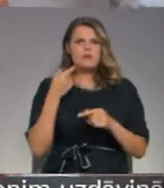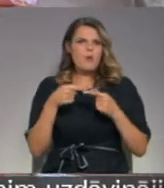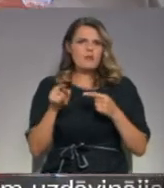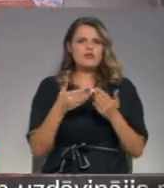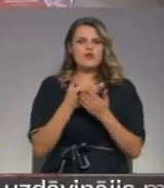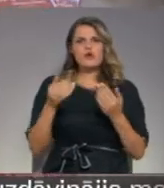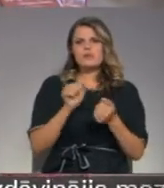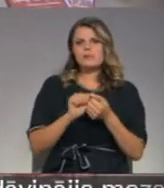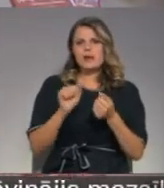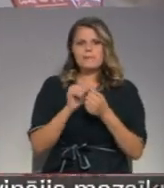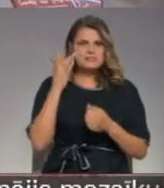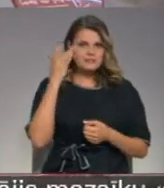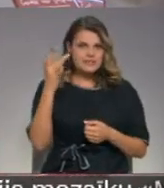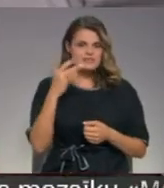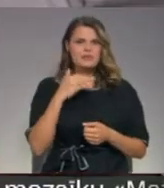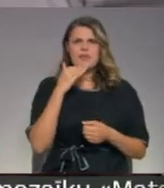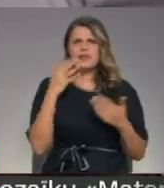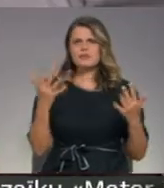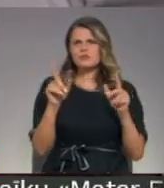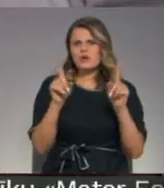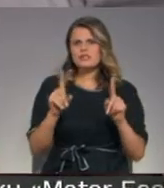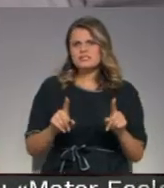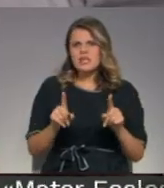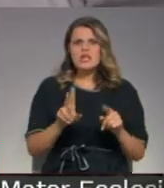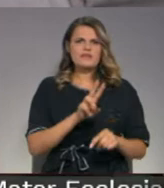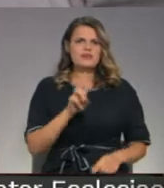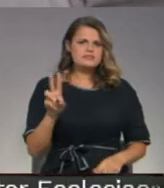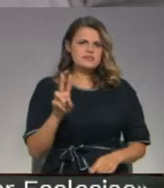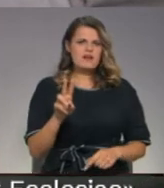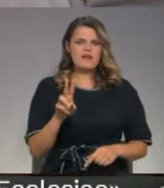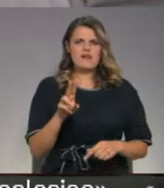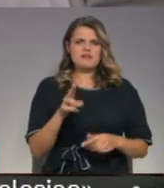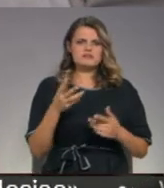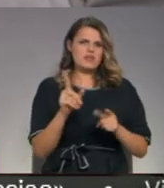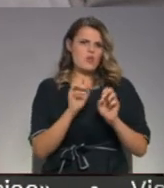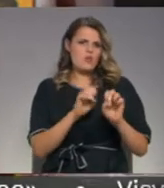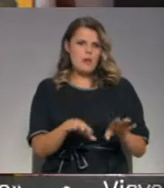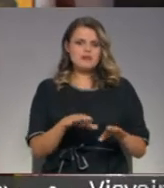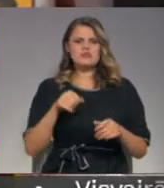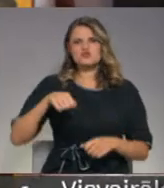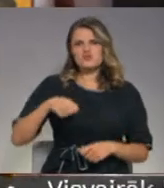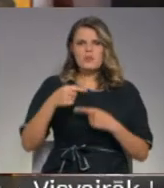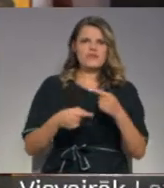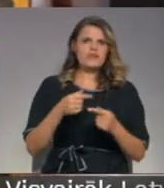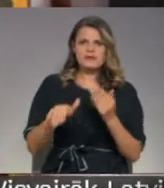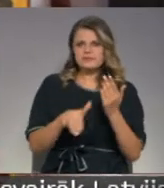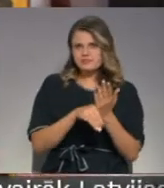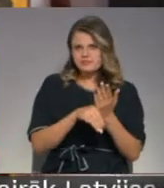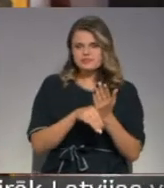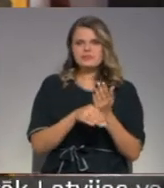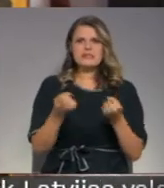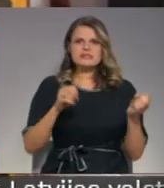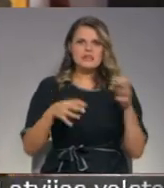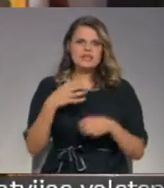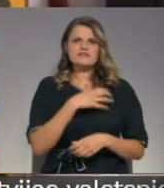kādiem ekoloģijas principiem, jo negribējās kaut kādas lietas, kas tiek kaut kur nomests vai kā. Tad Soma vienmēr palīdz